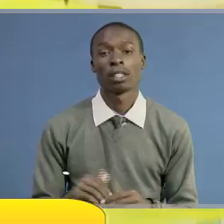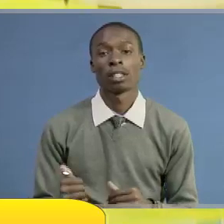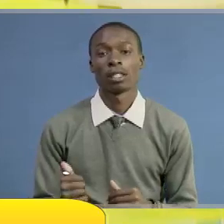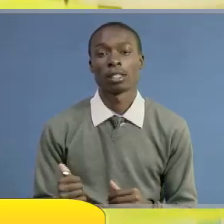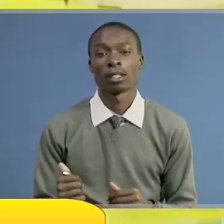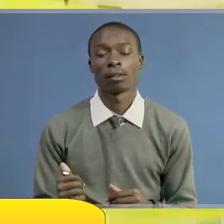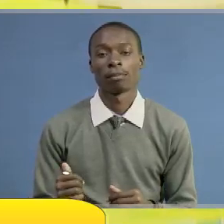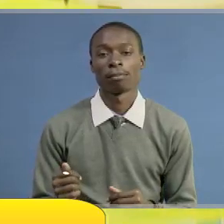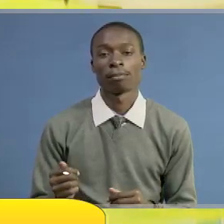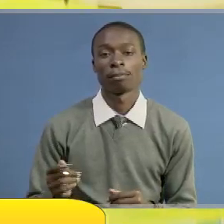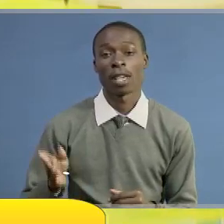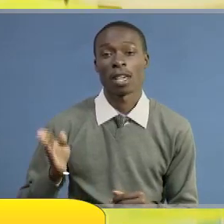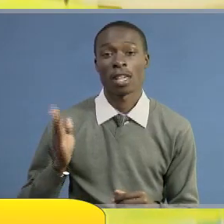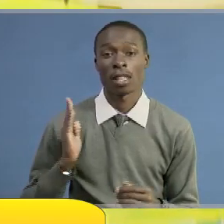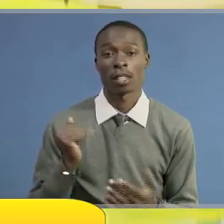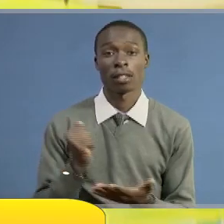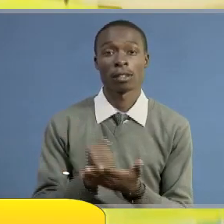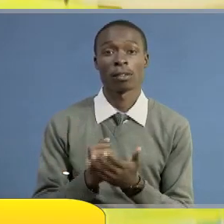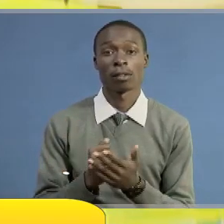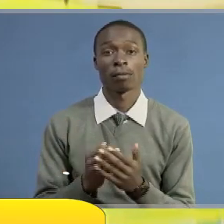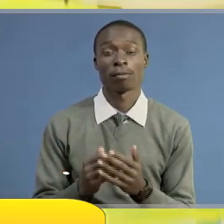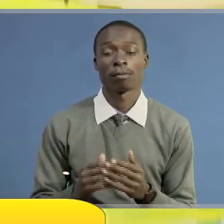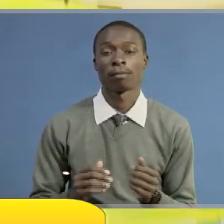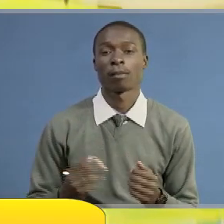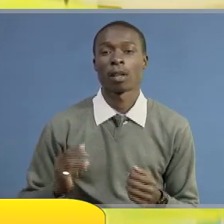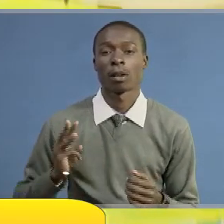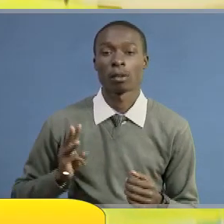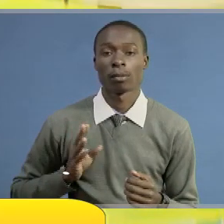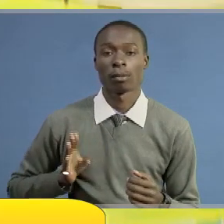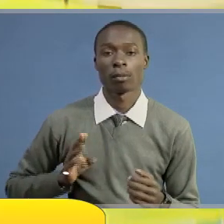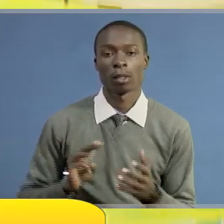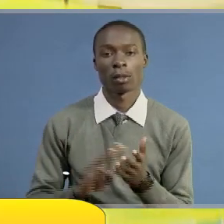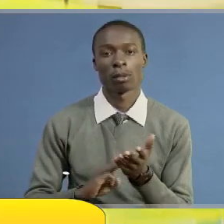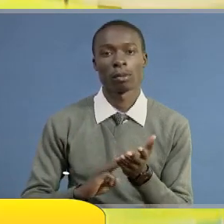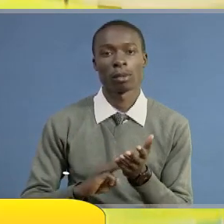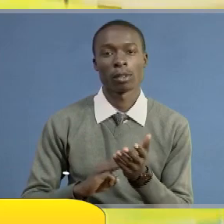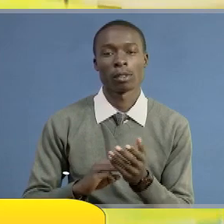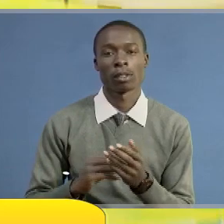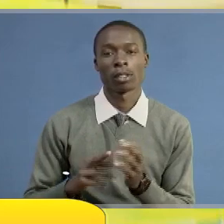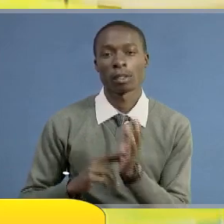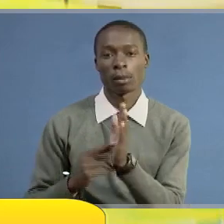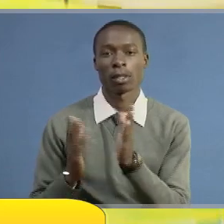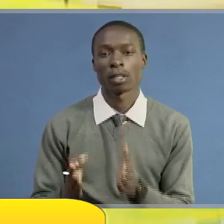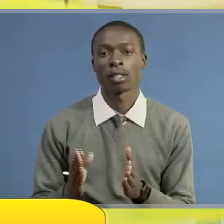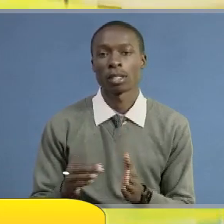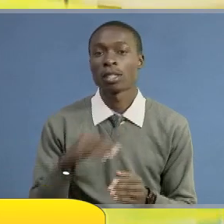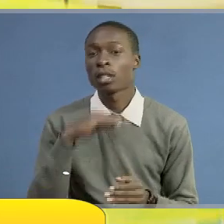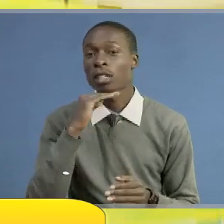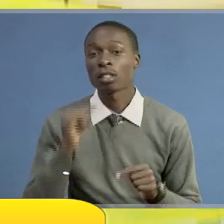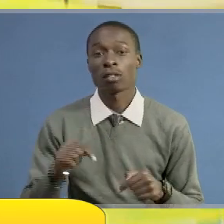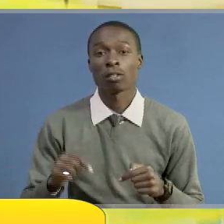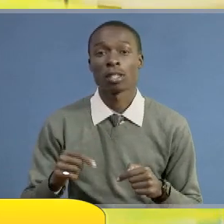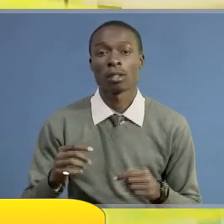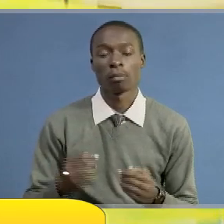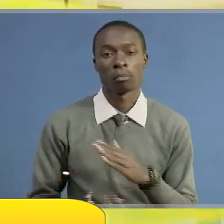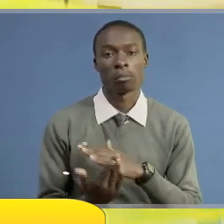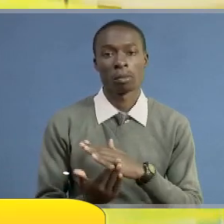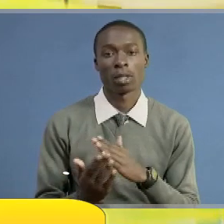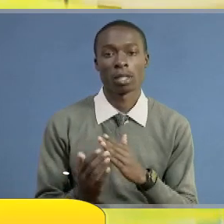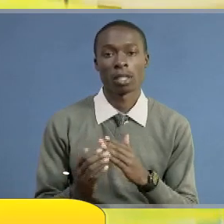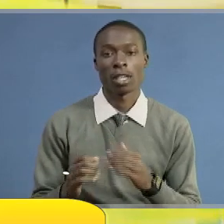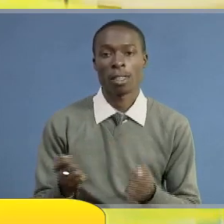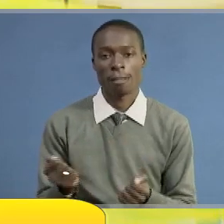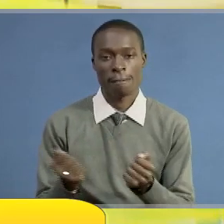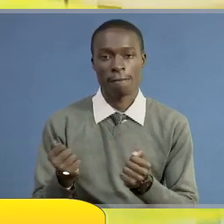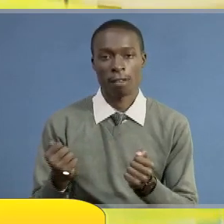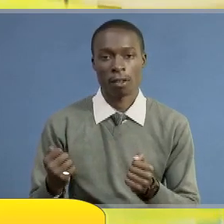Itumaini kuwa mlinzi wa mwakilishi wa kike katika kaunti ya Migori, Pamela Odhiambo, Fred Owich amefariki leo asubuhi baada ya gari lao